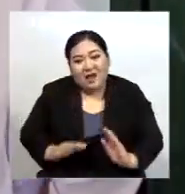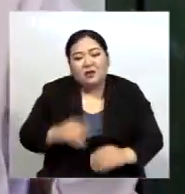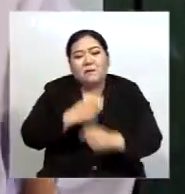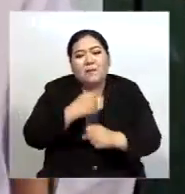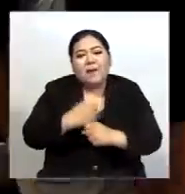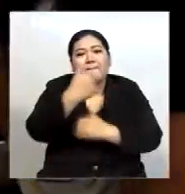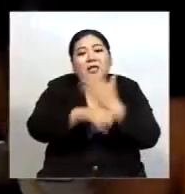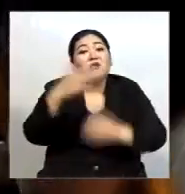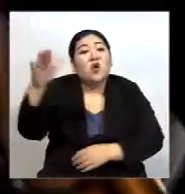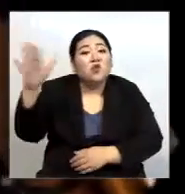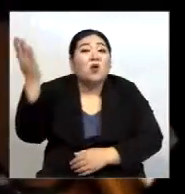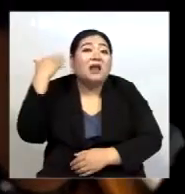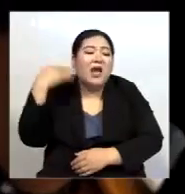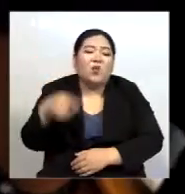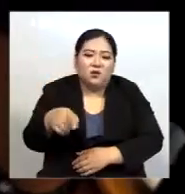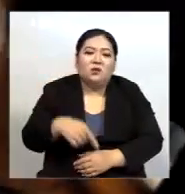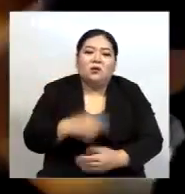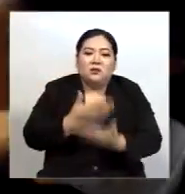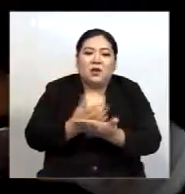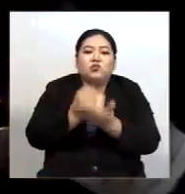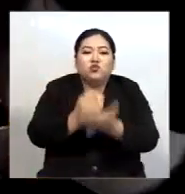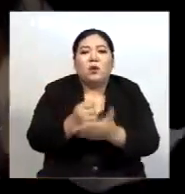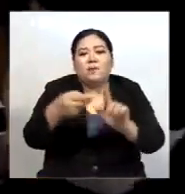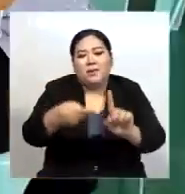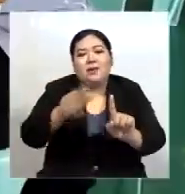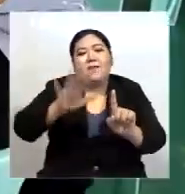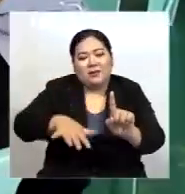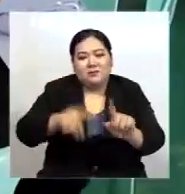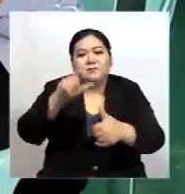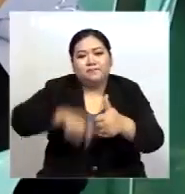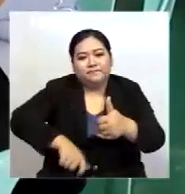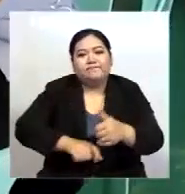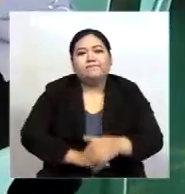งานในต่างประเทศมีสิทธิ์ได้รับเงินช่วยเหลือคนละ 15,000 บาทค่ะ